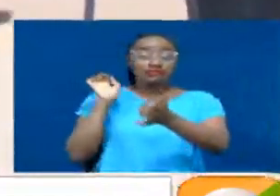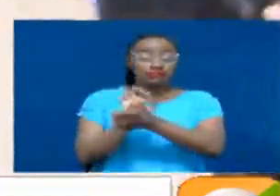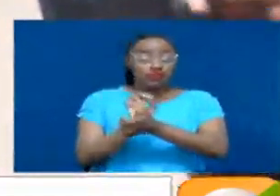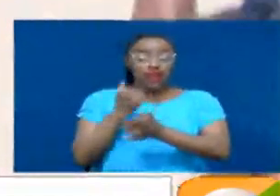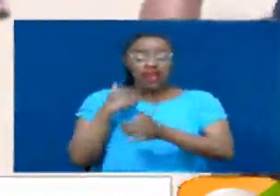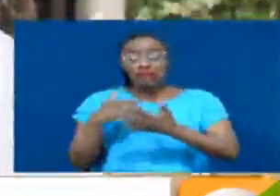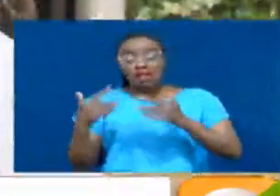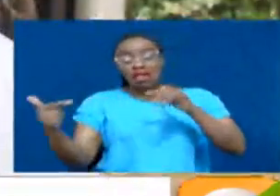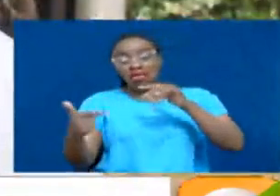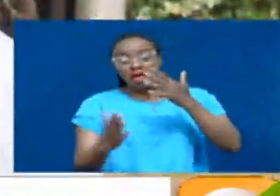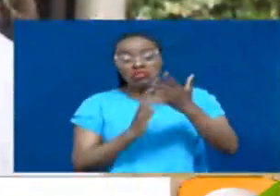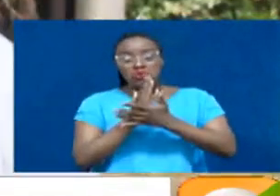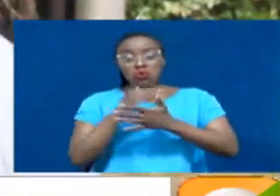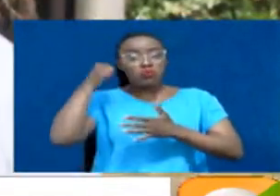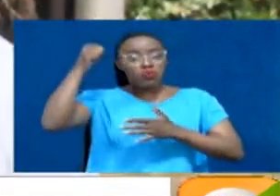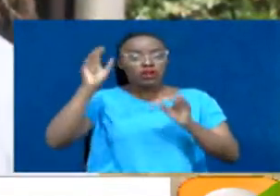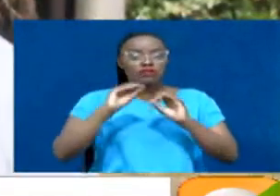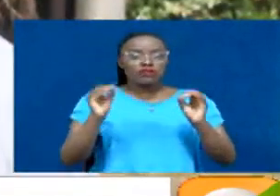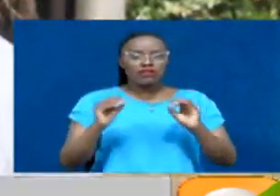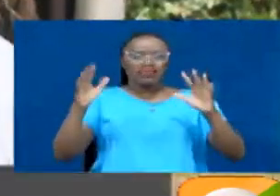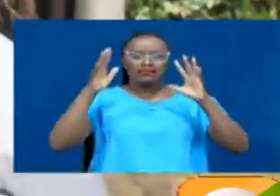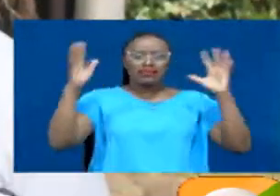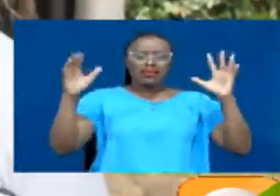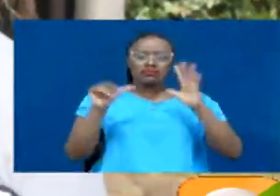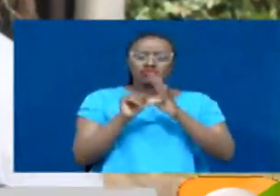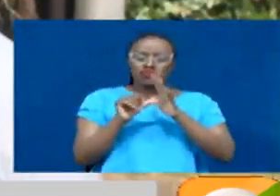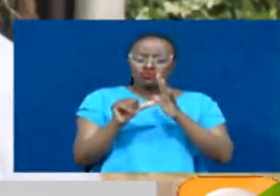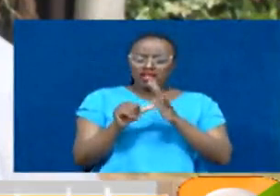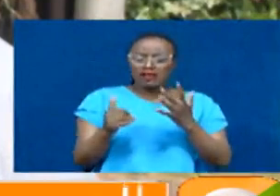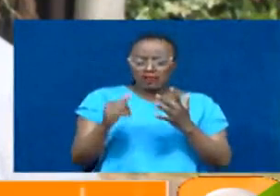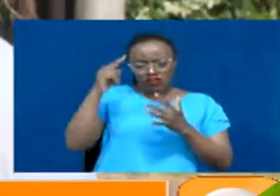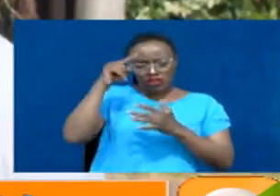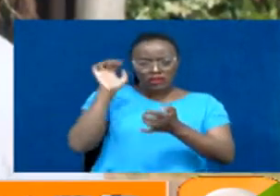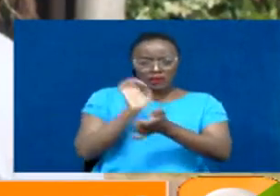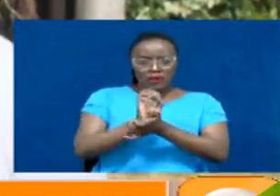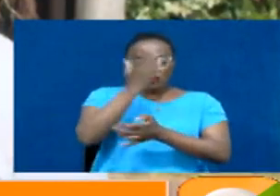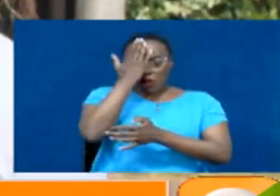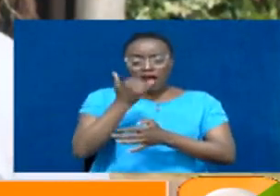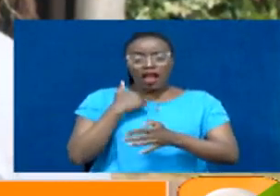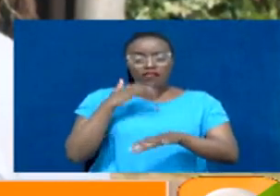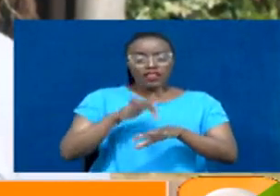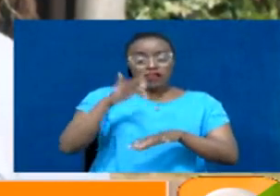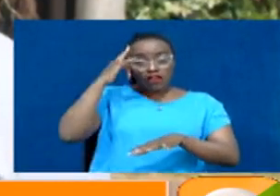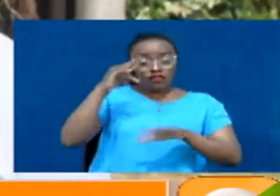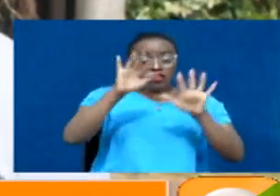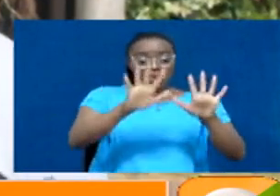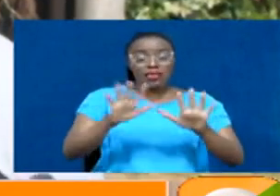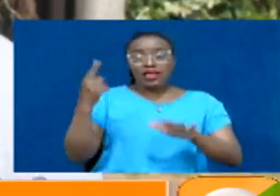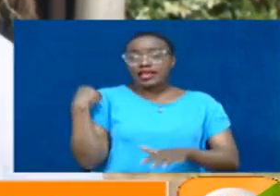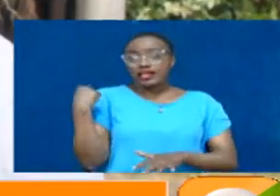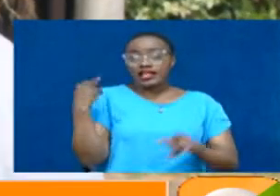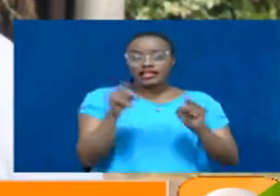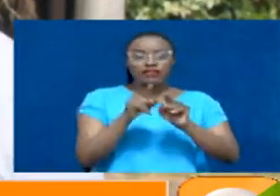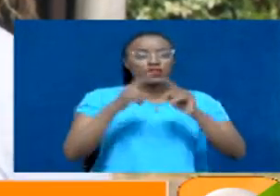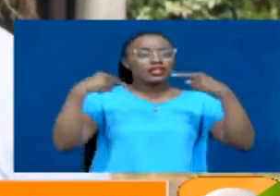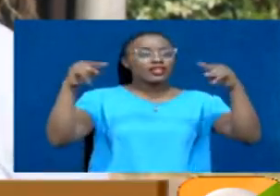kumechangiwa kisiasa. Jambo kubwa ambalo limefanya mheshimiwa kushikwa ni water down the effects za rally ambayo ilikuwa jana, ambayo ilikuwa